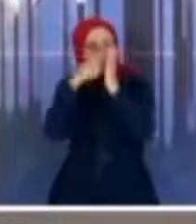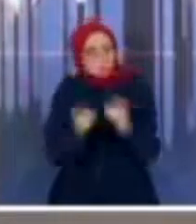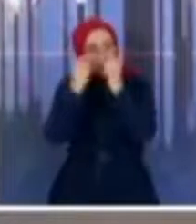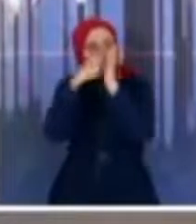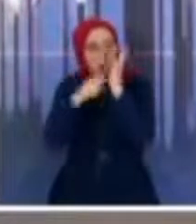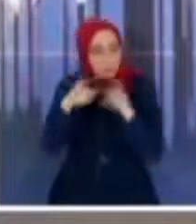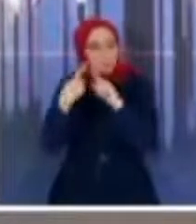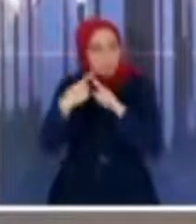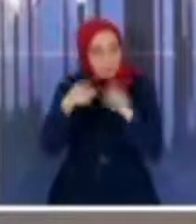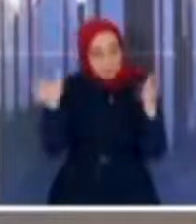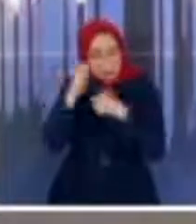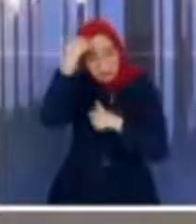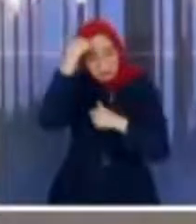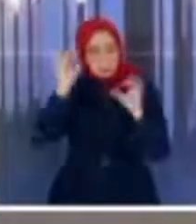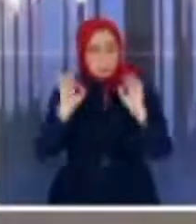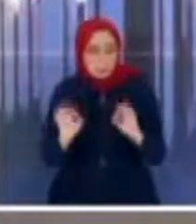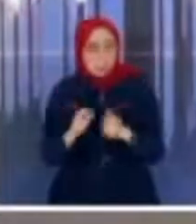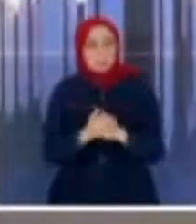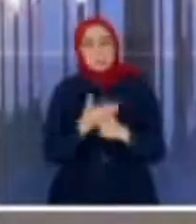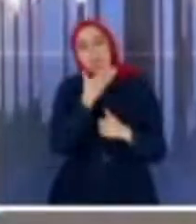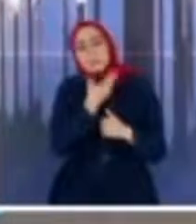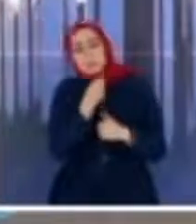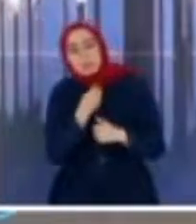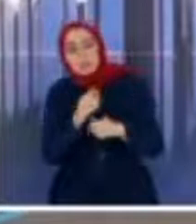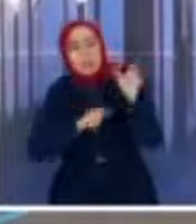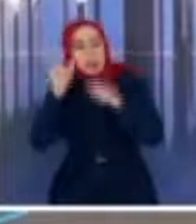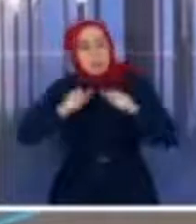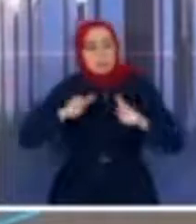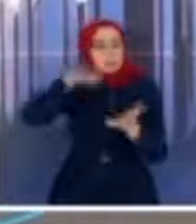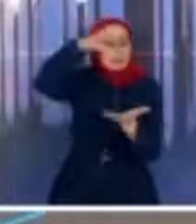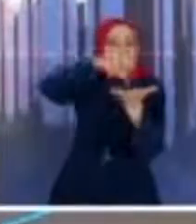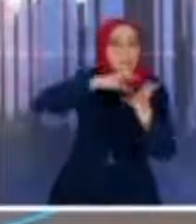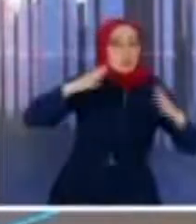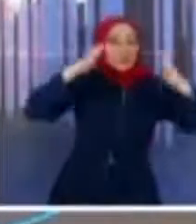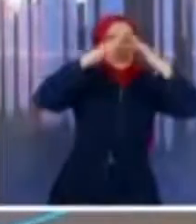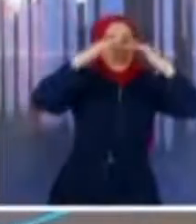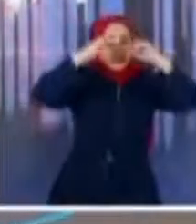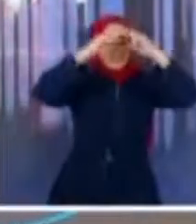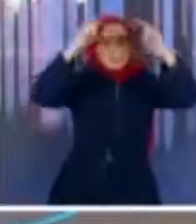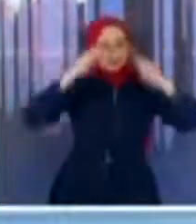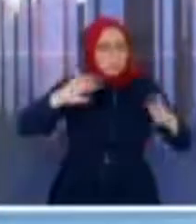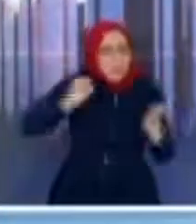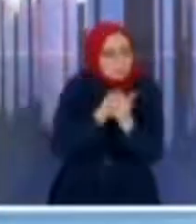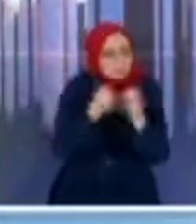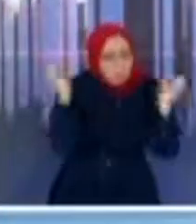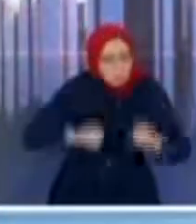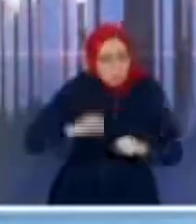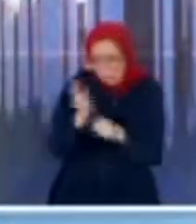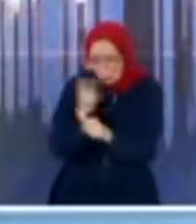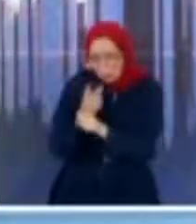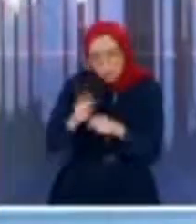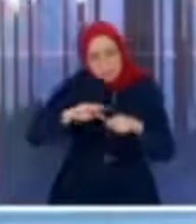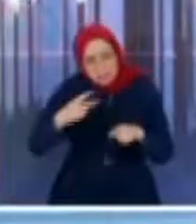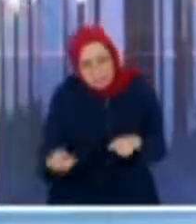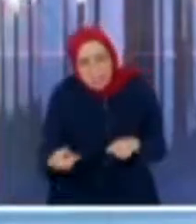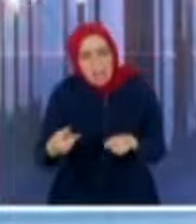متكون. انت بار اكزومبل ماشي مكامبي في جبل، دونك اسافوار شنو لي زاكسيدون اللي نجمو يصيروا. دونك سي تري امبورطون